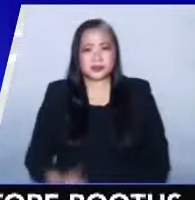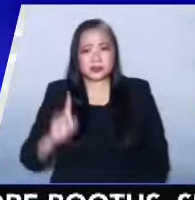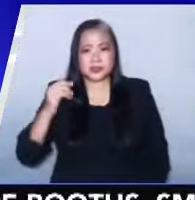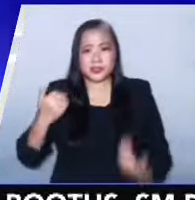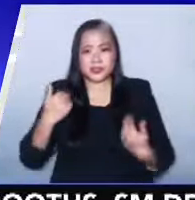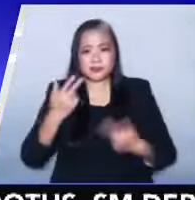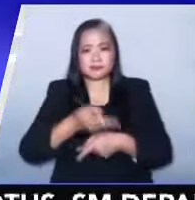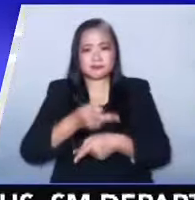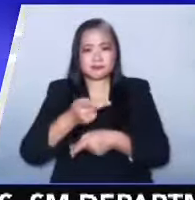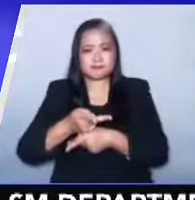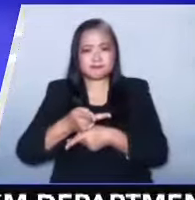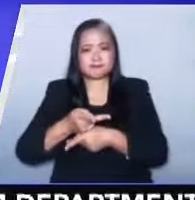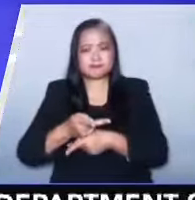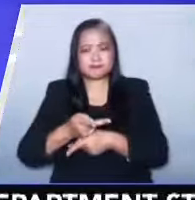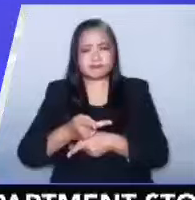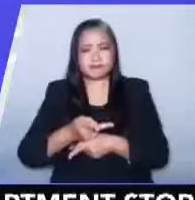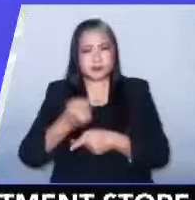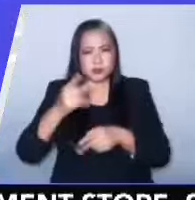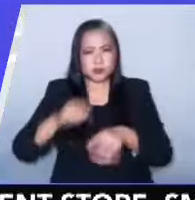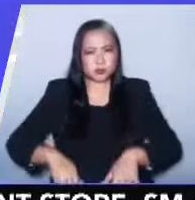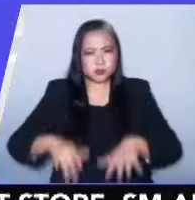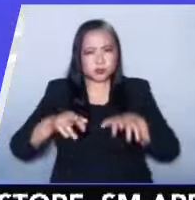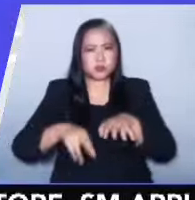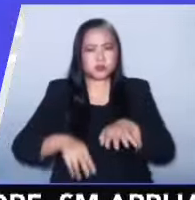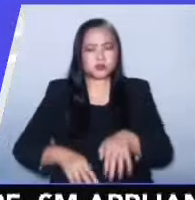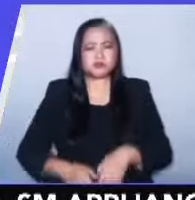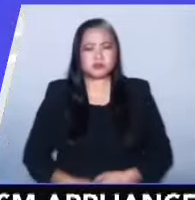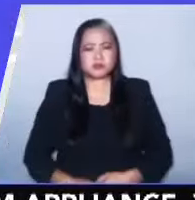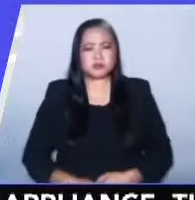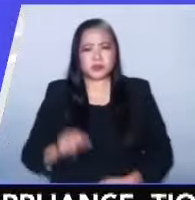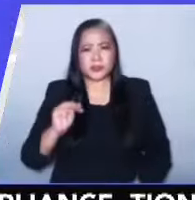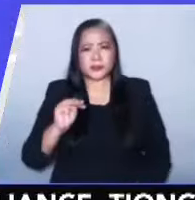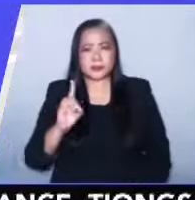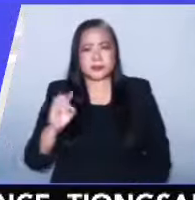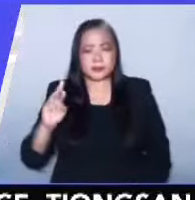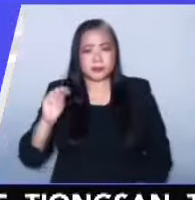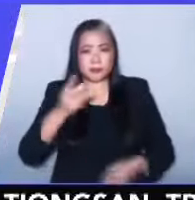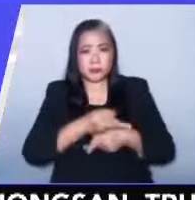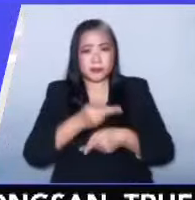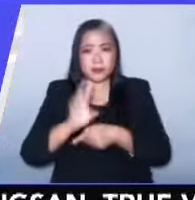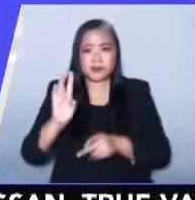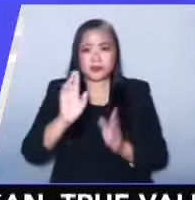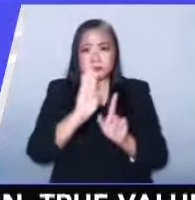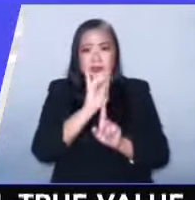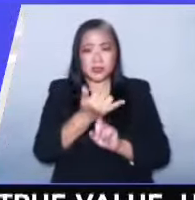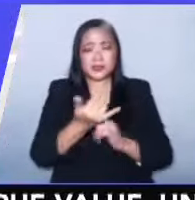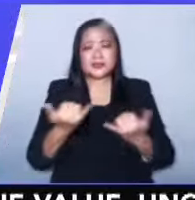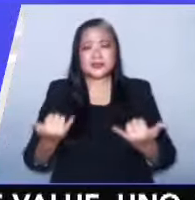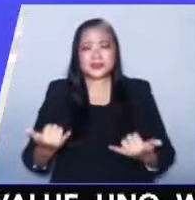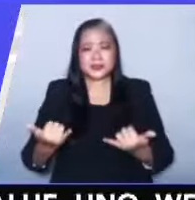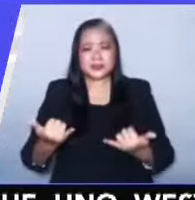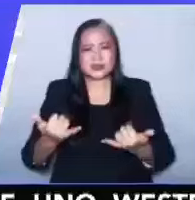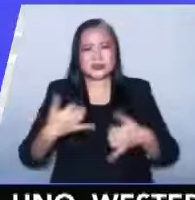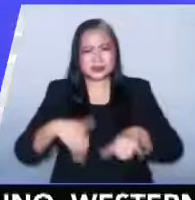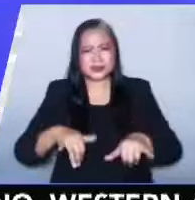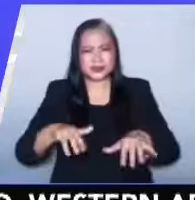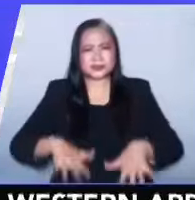po natin. Nakatutok ang MDRRMO sa 7 barangay na hanggang ngayon ay nakararanas pa rin ng baha.